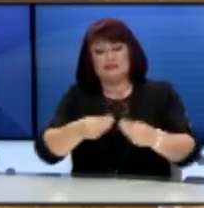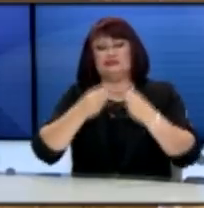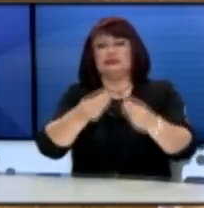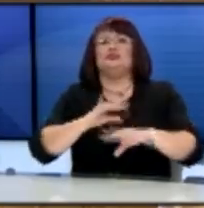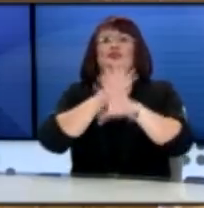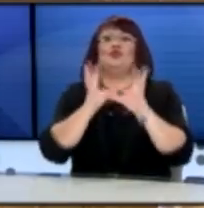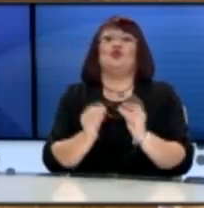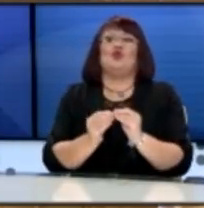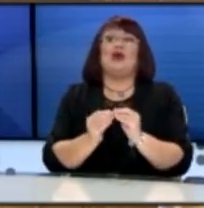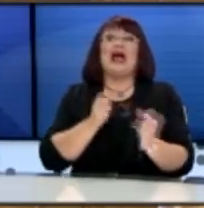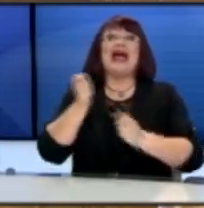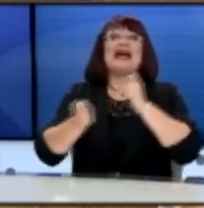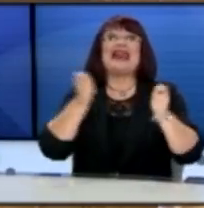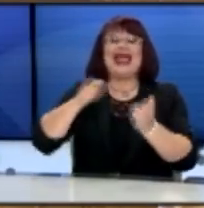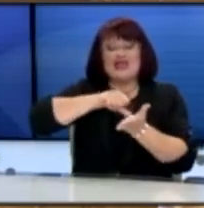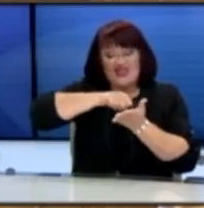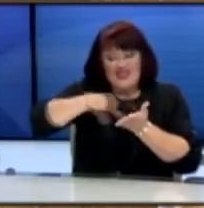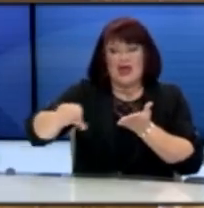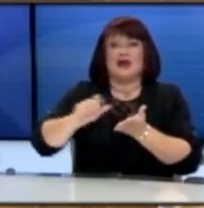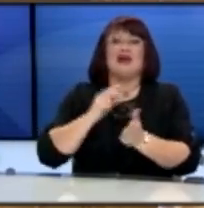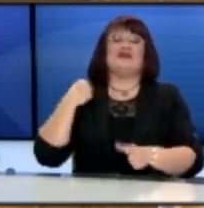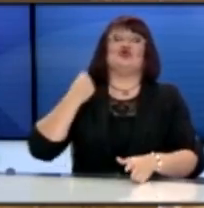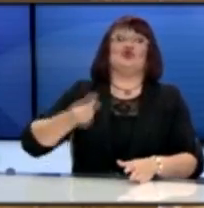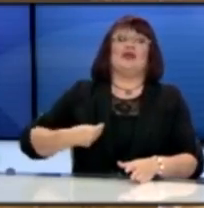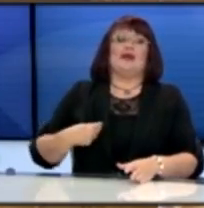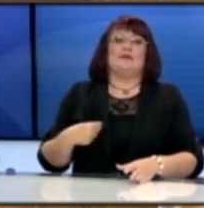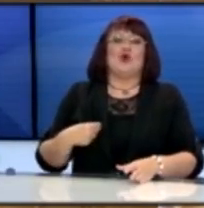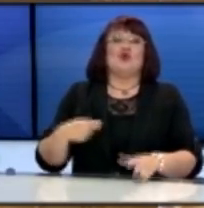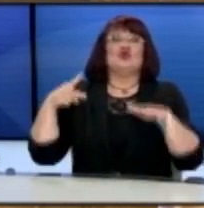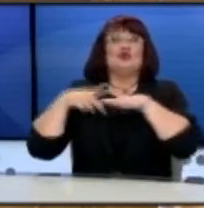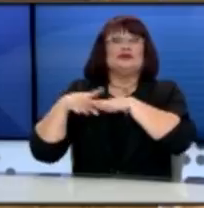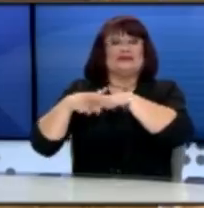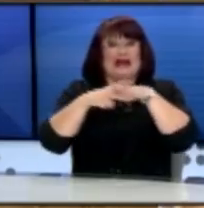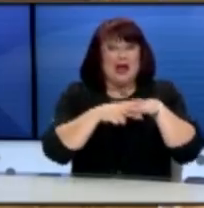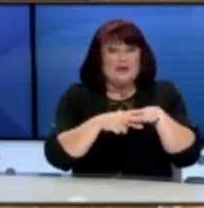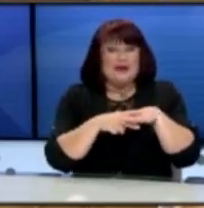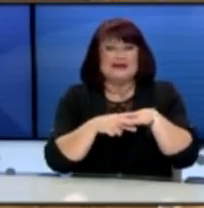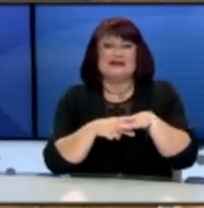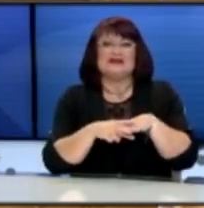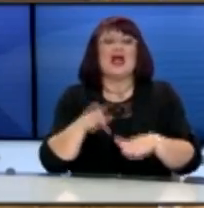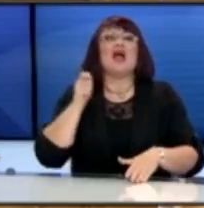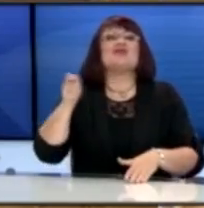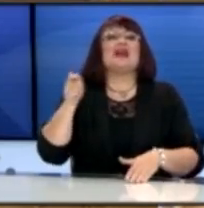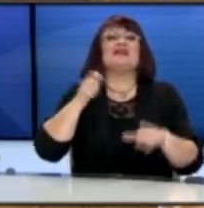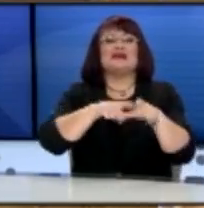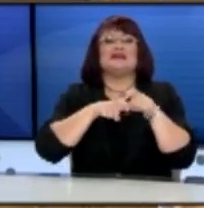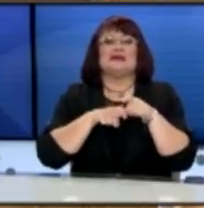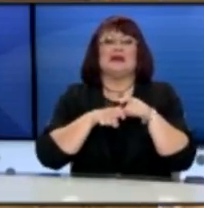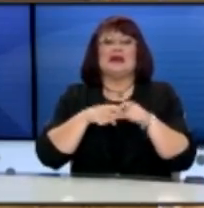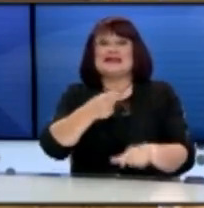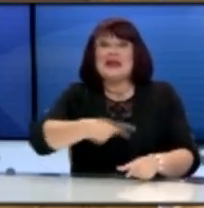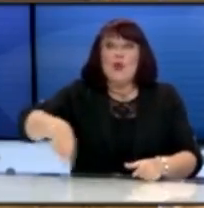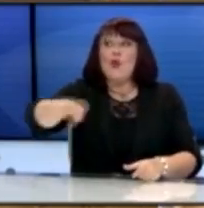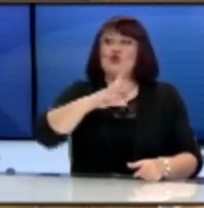πλήρη διαγραφή χρεών προς το δημόσιο, προς τις τράπεζες, προς τις ασφαλιστικές εταιρείες όλων